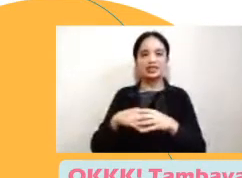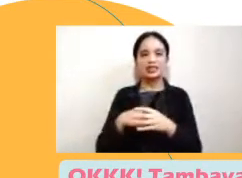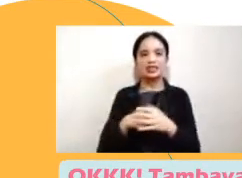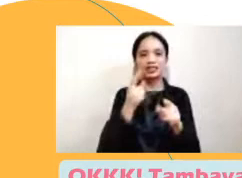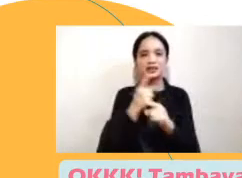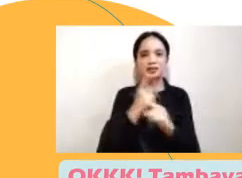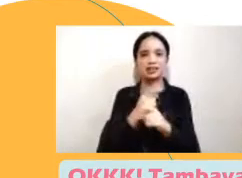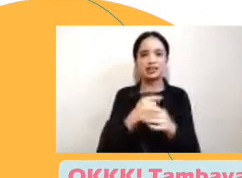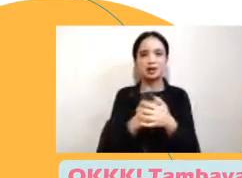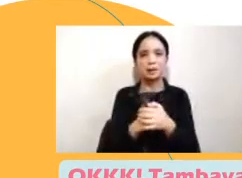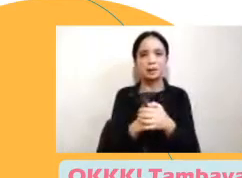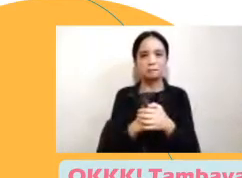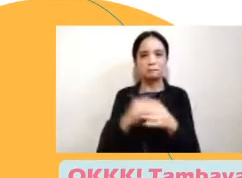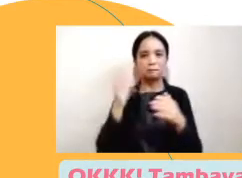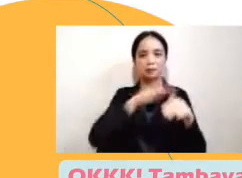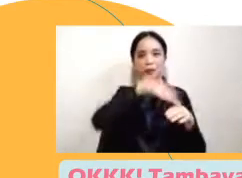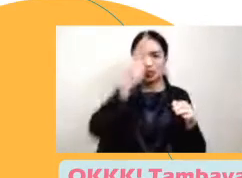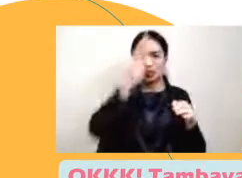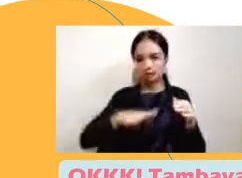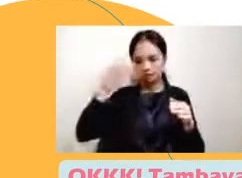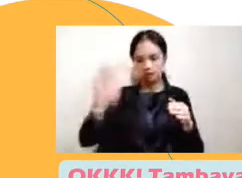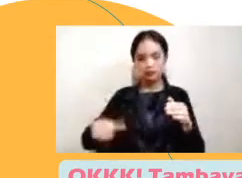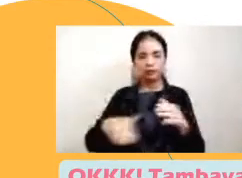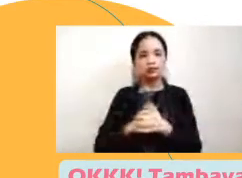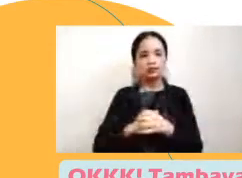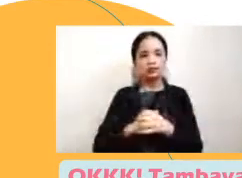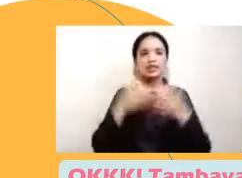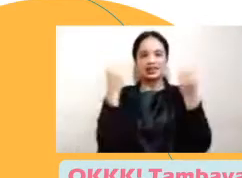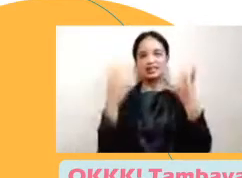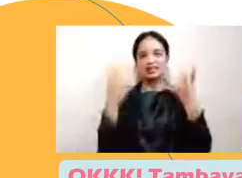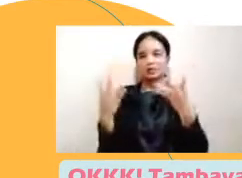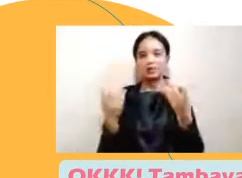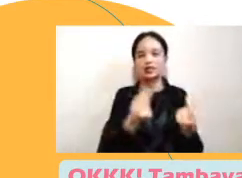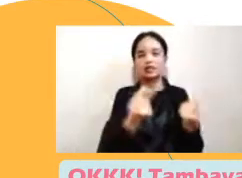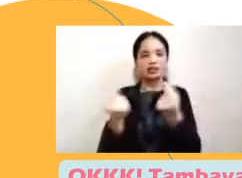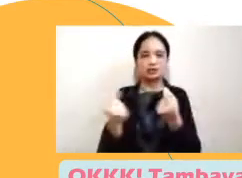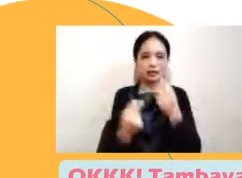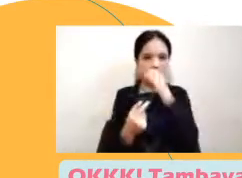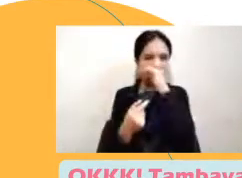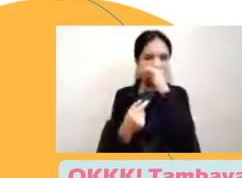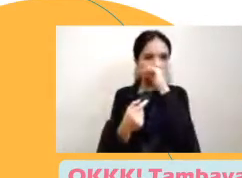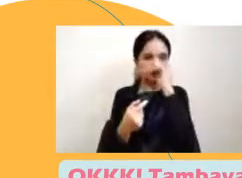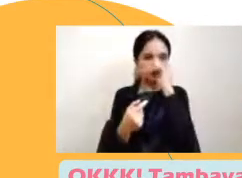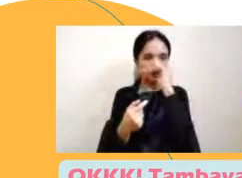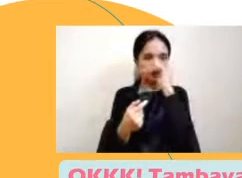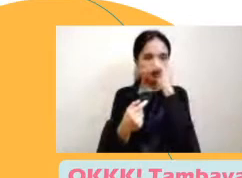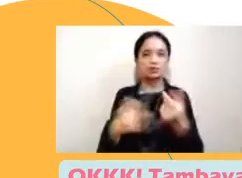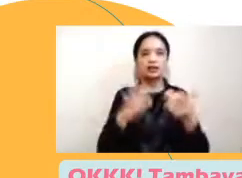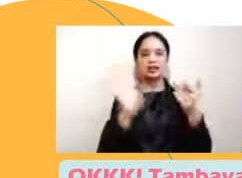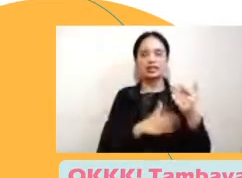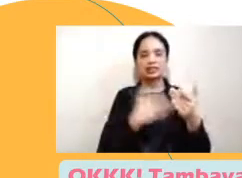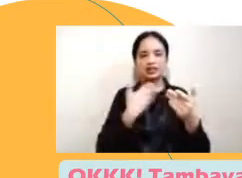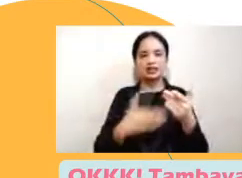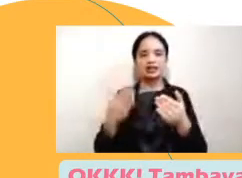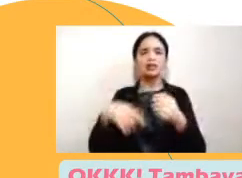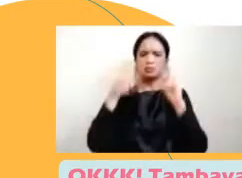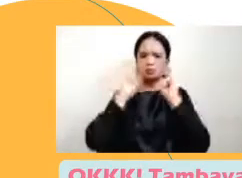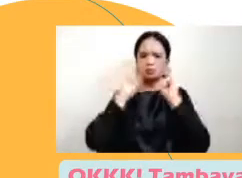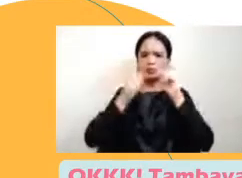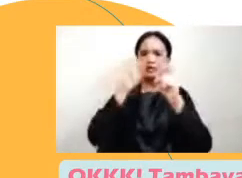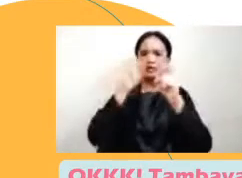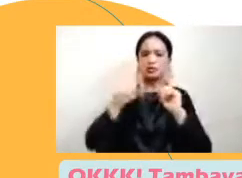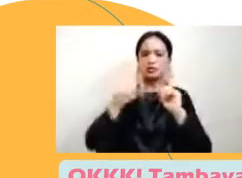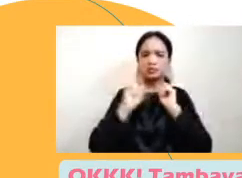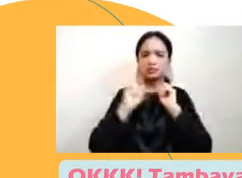Saga. So, yun. Ang daming ginagawa ng music sa text. Mabilis lang, no?